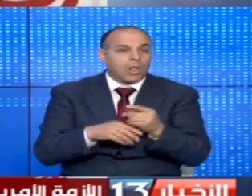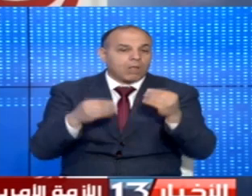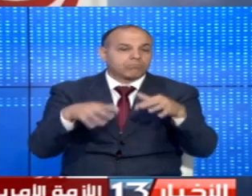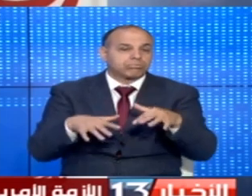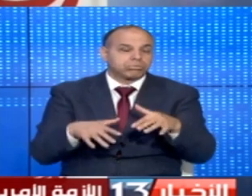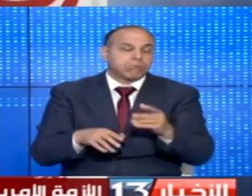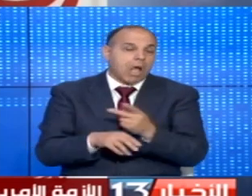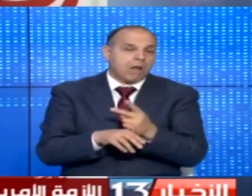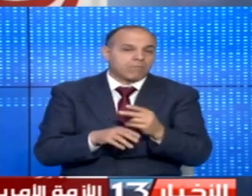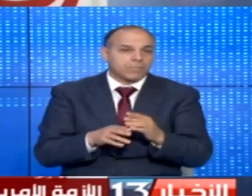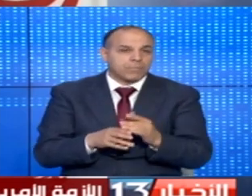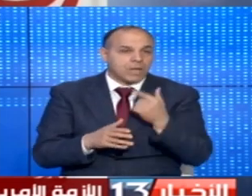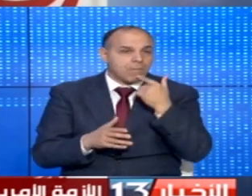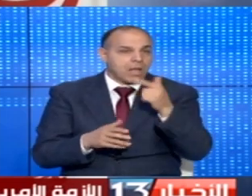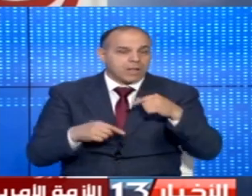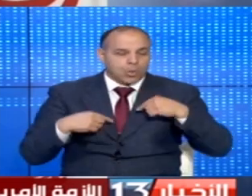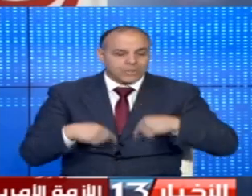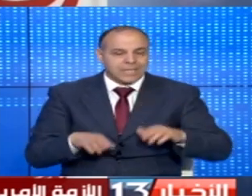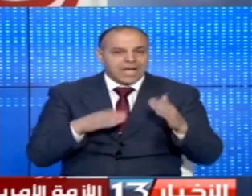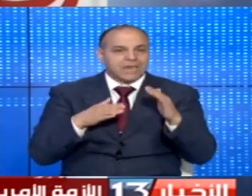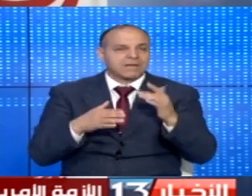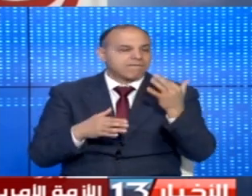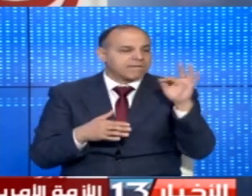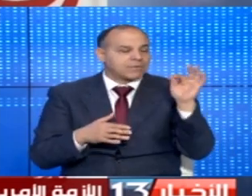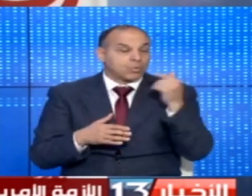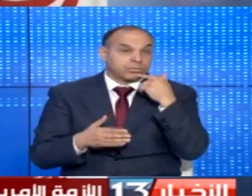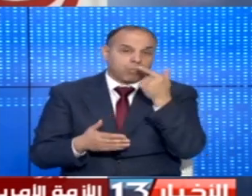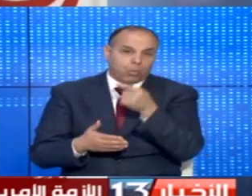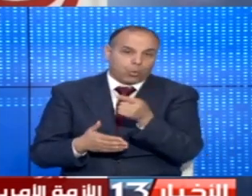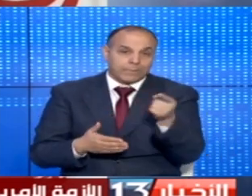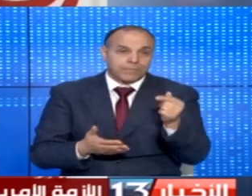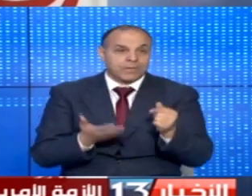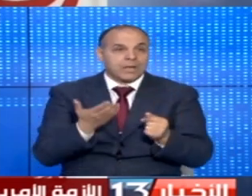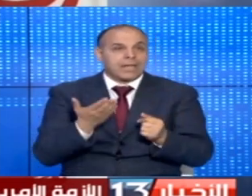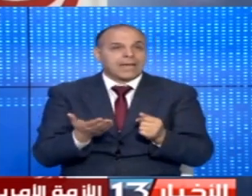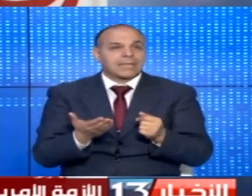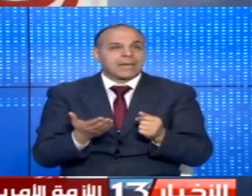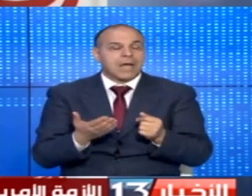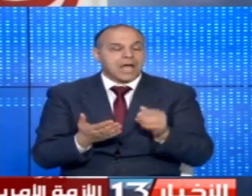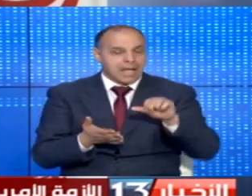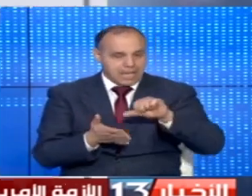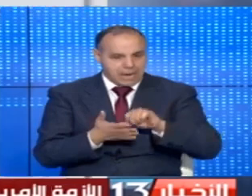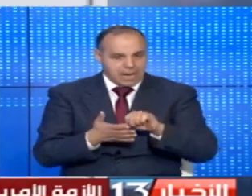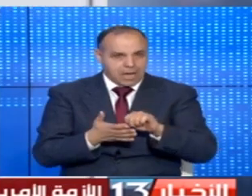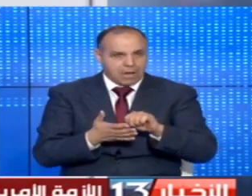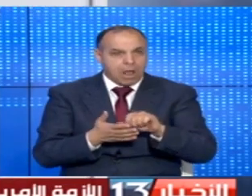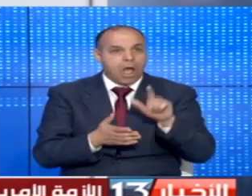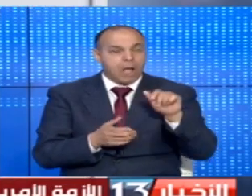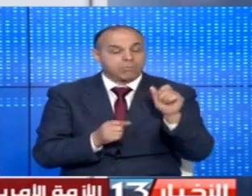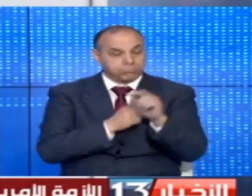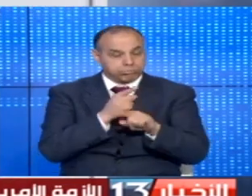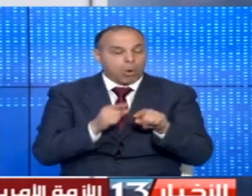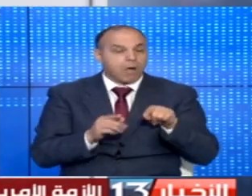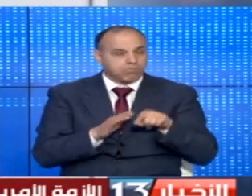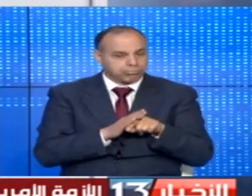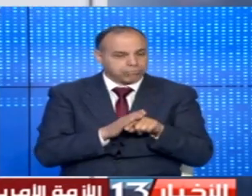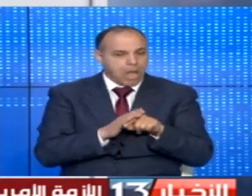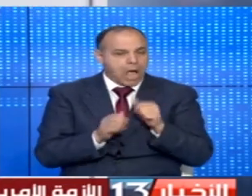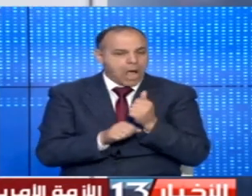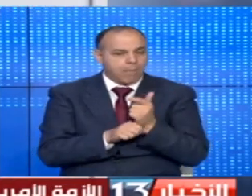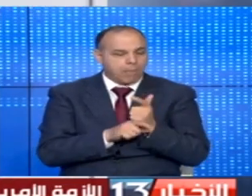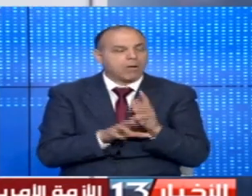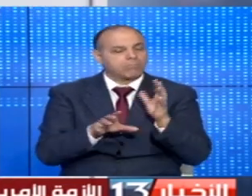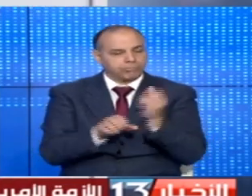جسيمه كما اكد وزير الخارجيه الفرنسي جون اننا قد تمتلك الاسلحه النوويه في غضون عام او